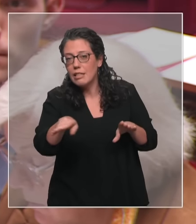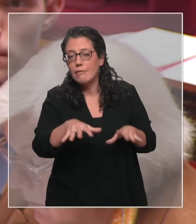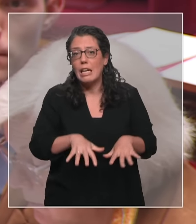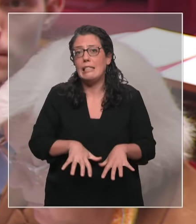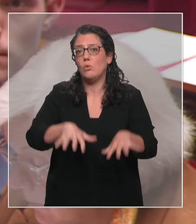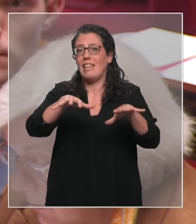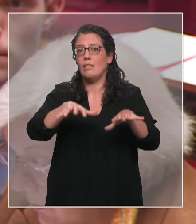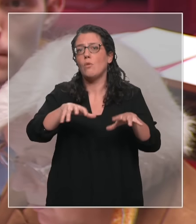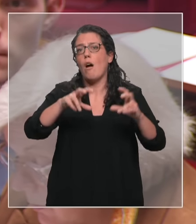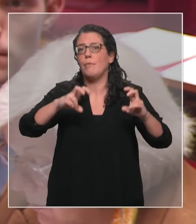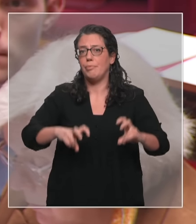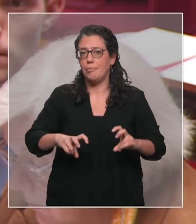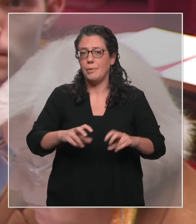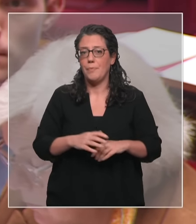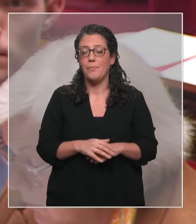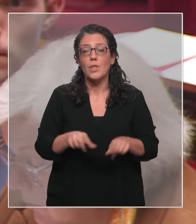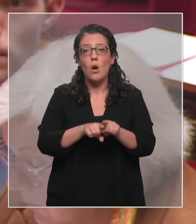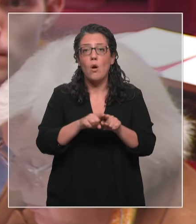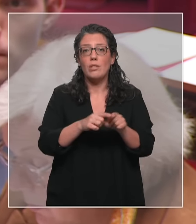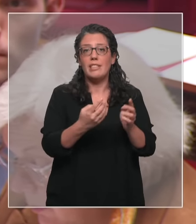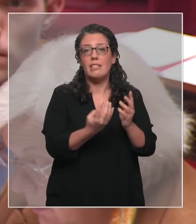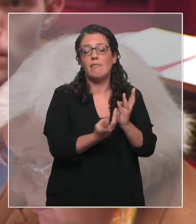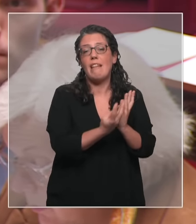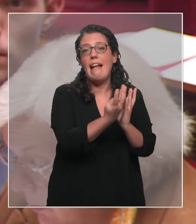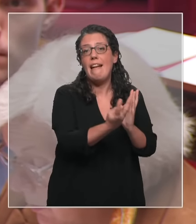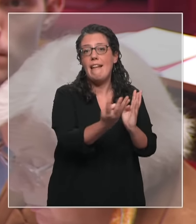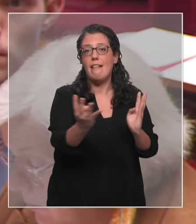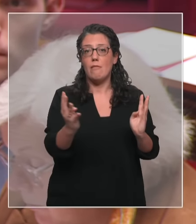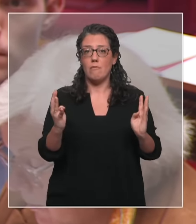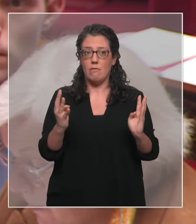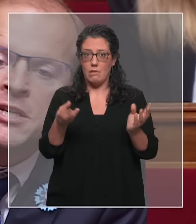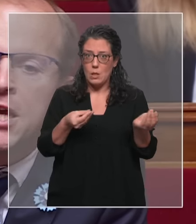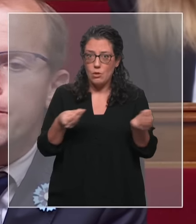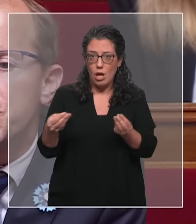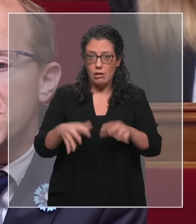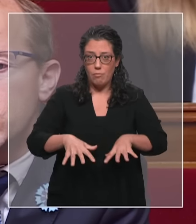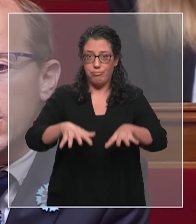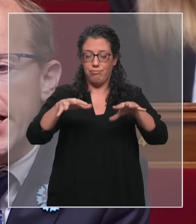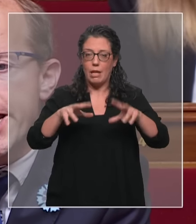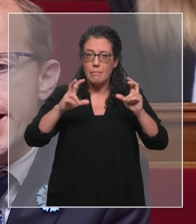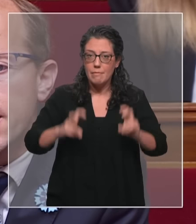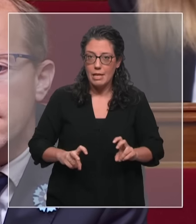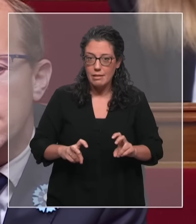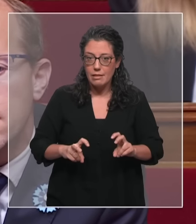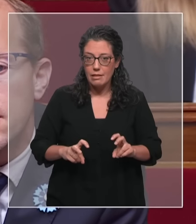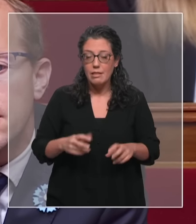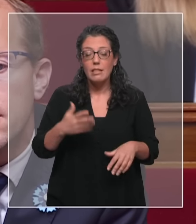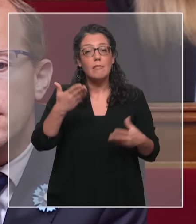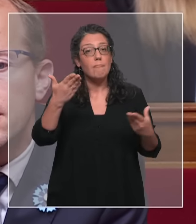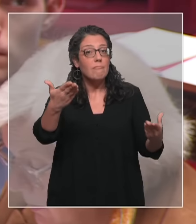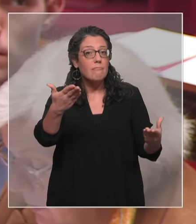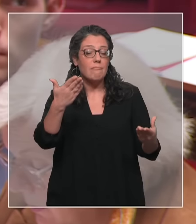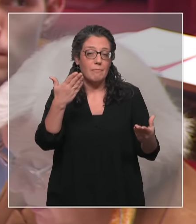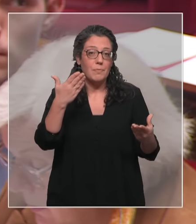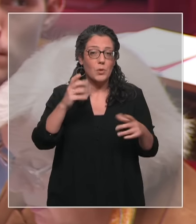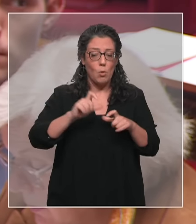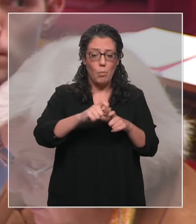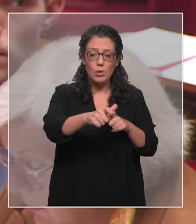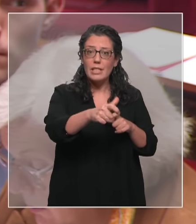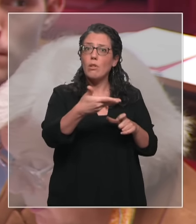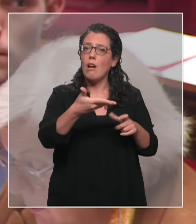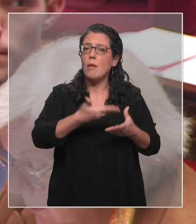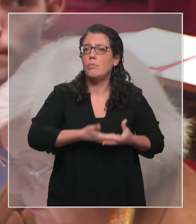La plantation de haies permet de freiner des inondations. Et vous le voyez, nous allons et nous avons à la fois simplifié les procédures.